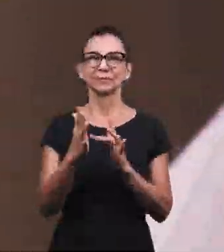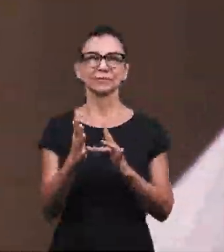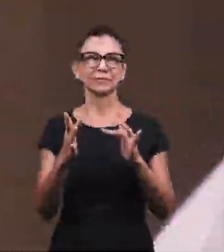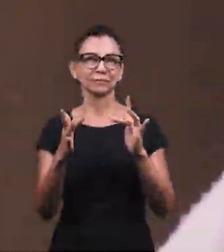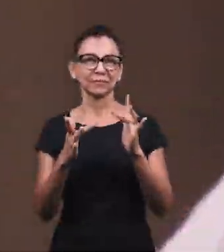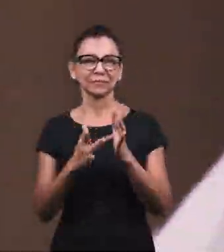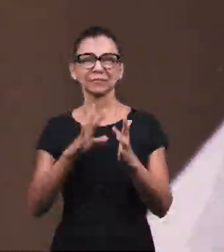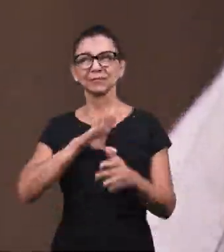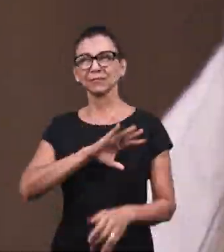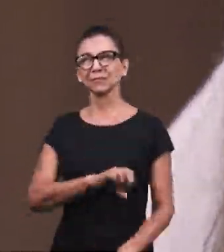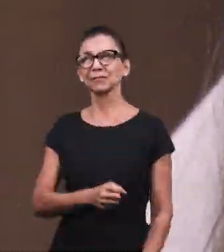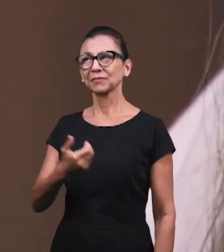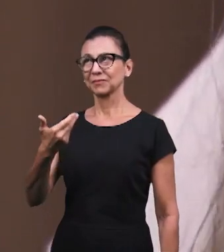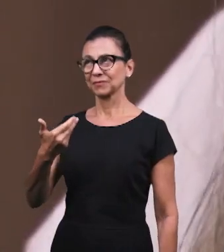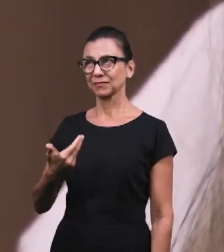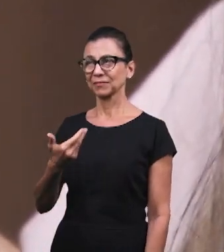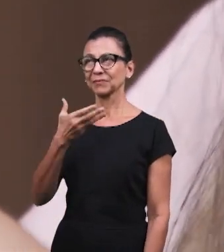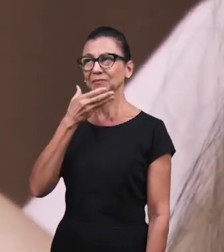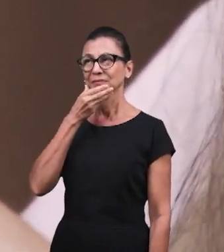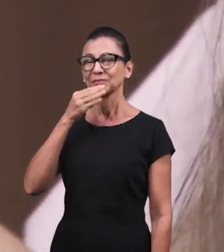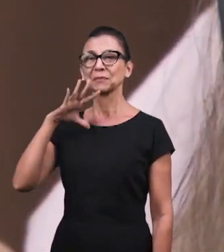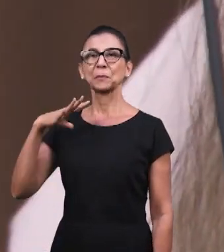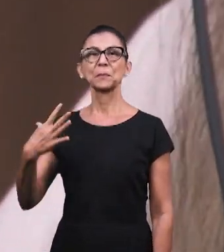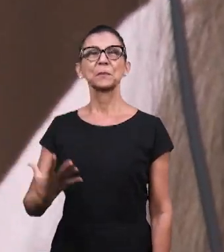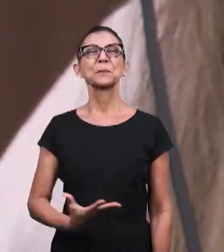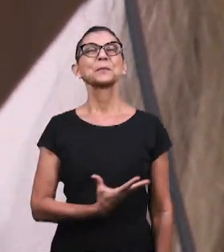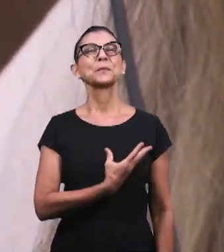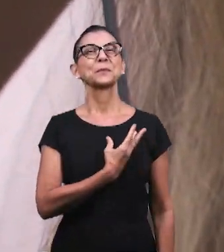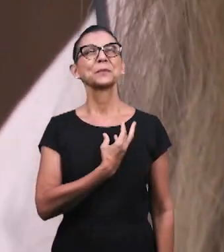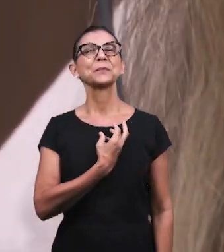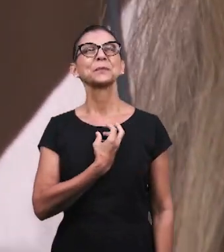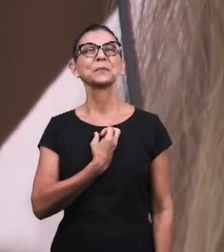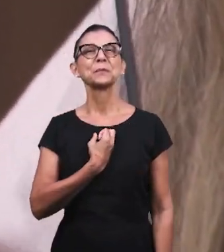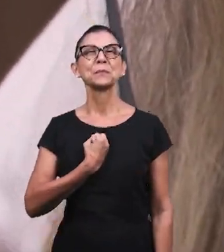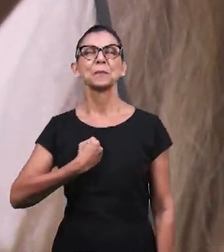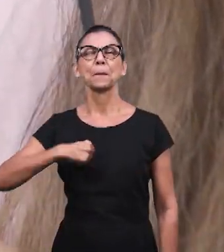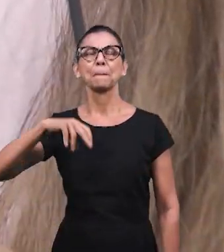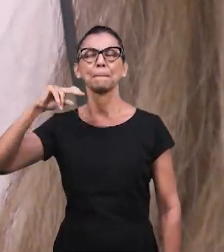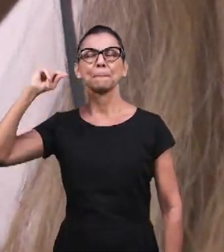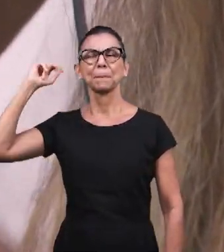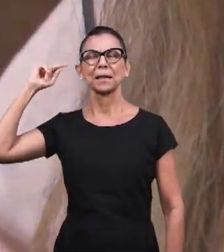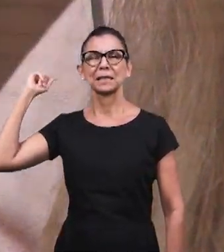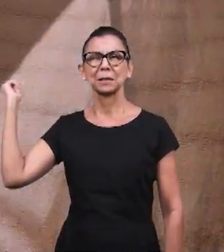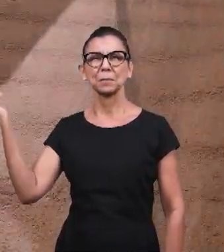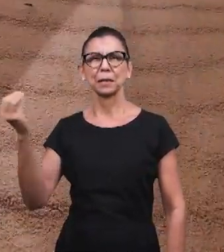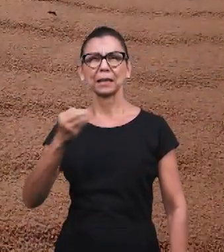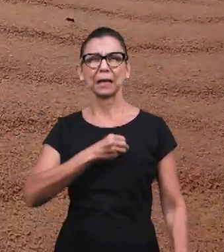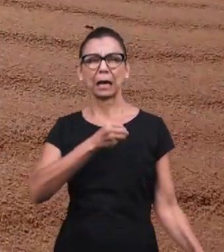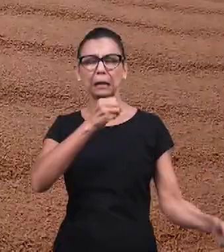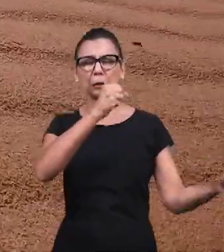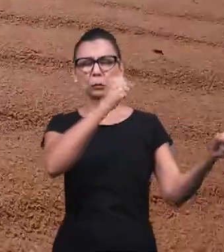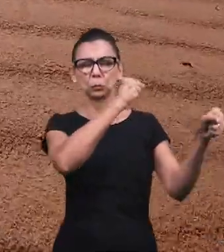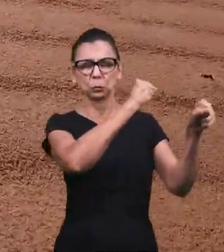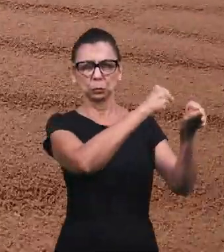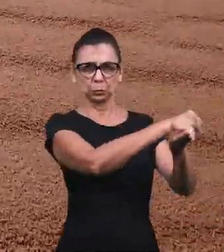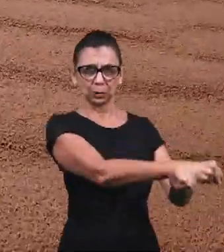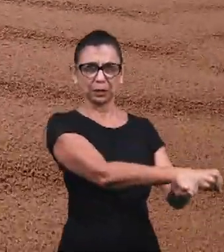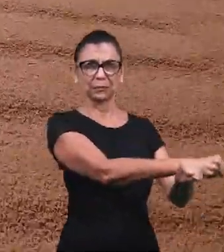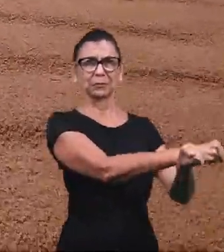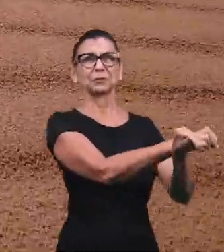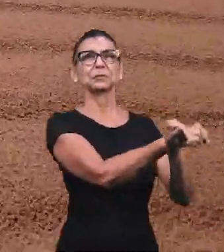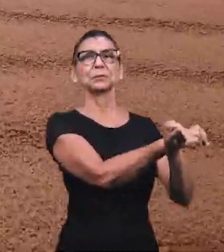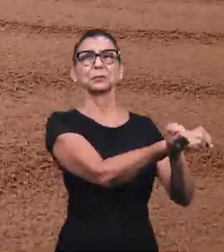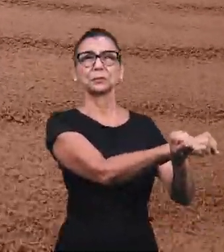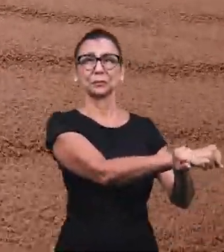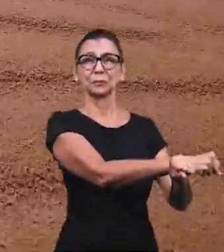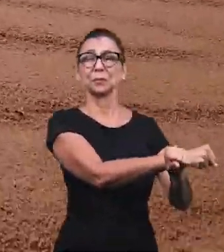canto sempre, Ele ama, Jesus me ama, meu Salvador. Estive preso